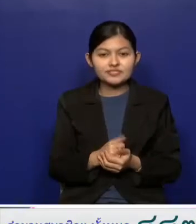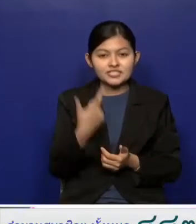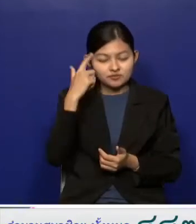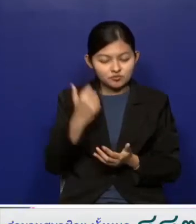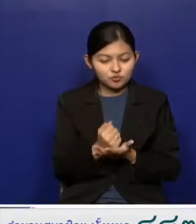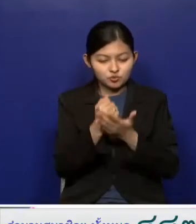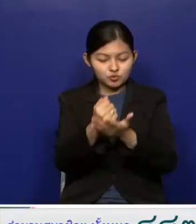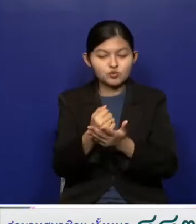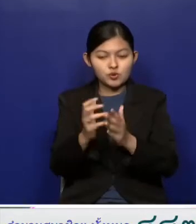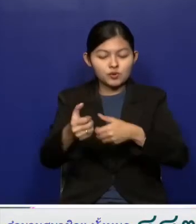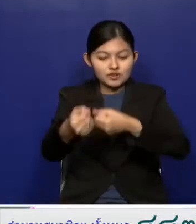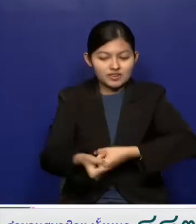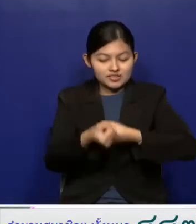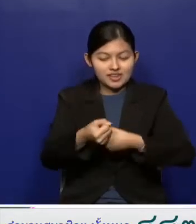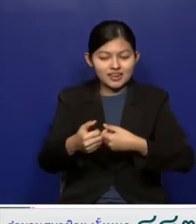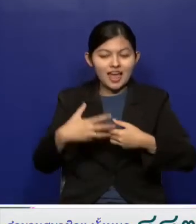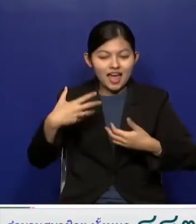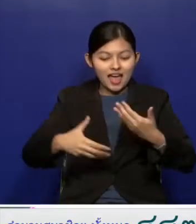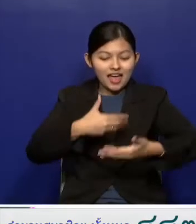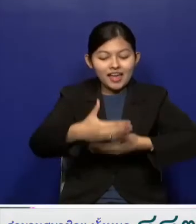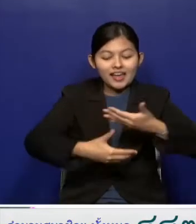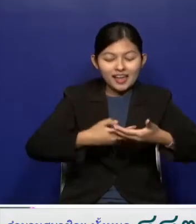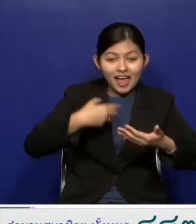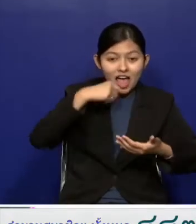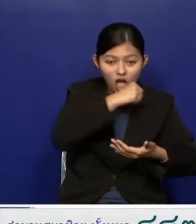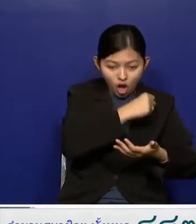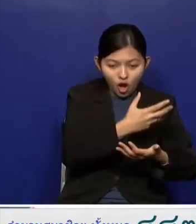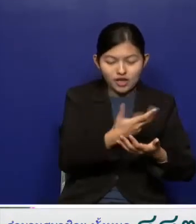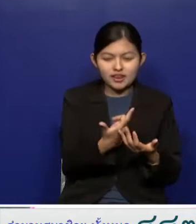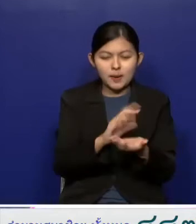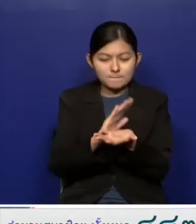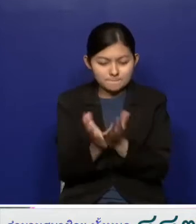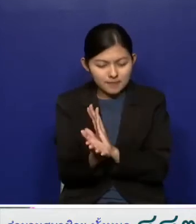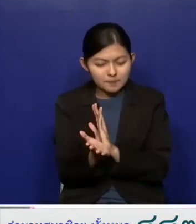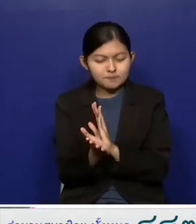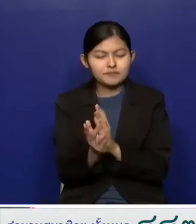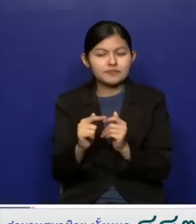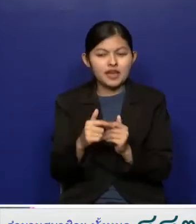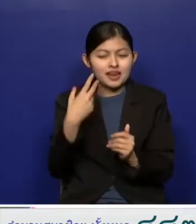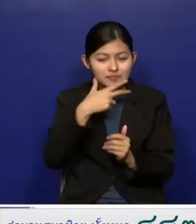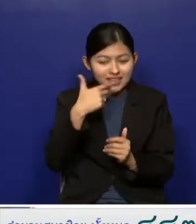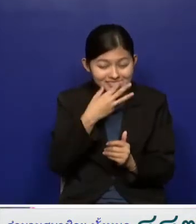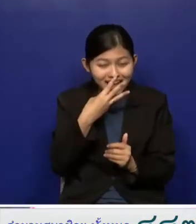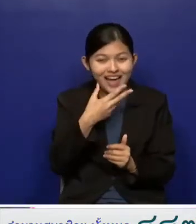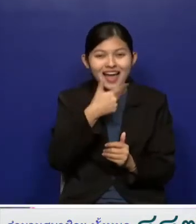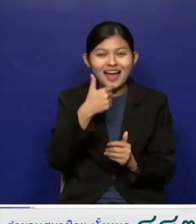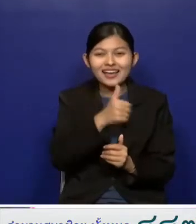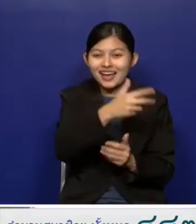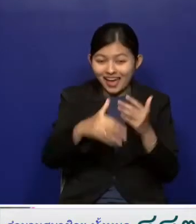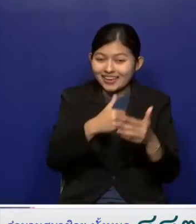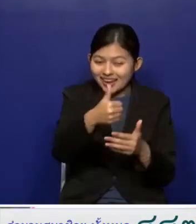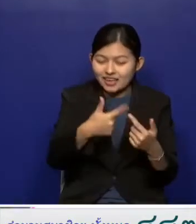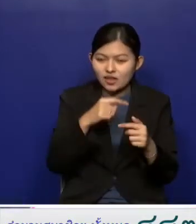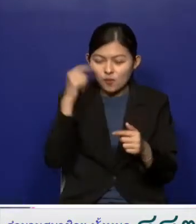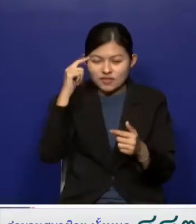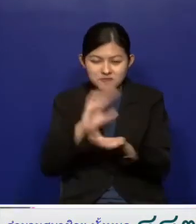เกษตรกรให้สามารถขายผลิตผลจากอ้อยเป็นผลิตภัณฑ์อย่างอื่นนอกจากน้ำตาลทรายอันจะเป็นประโยชน์ต่อเกษตรกรชาว